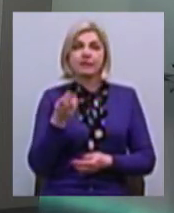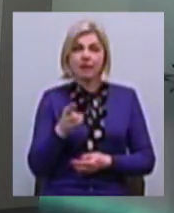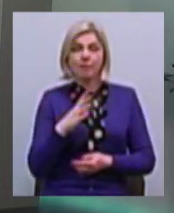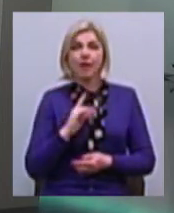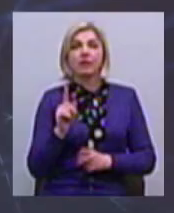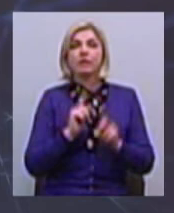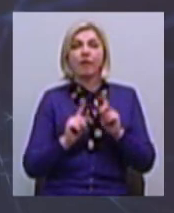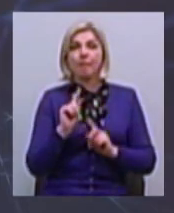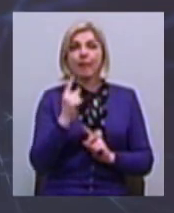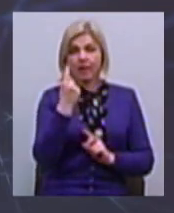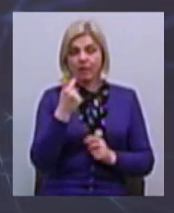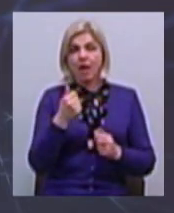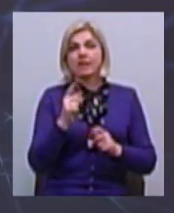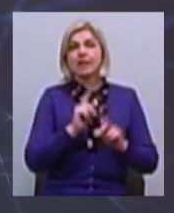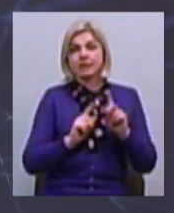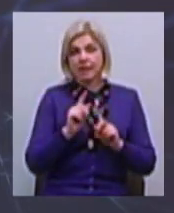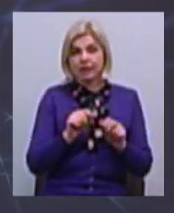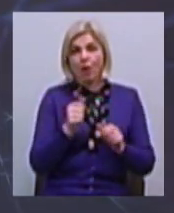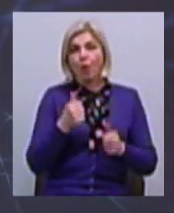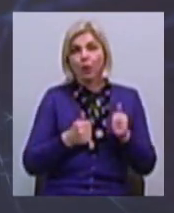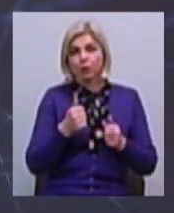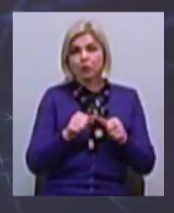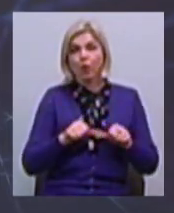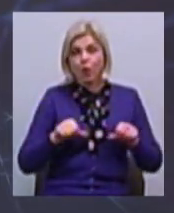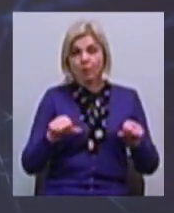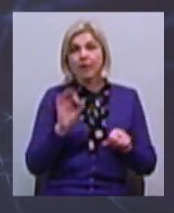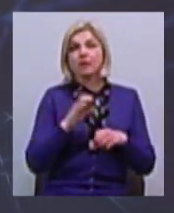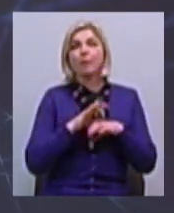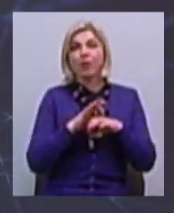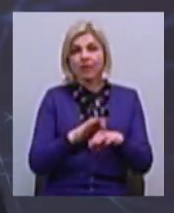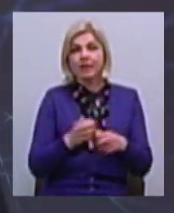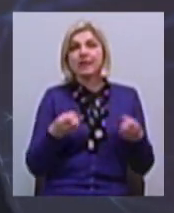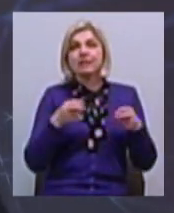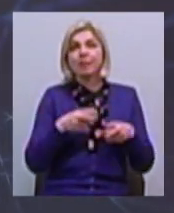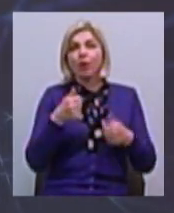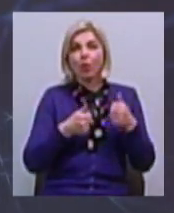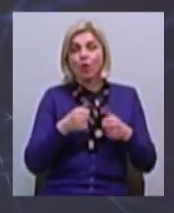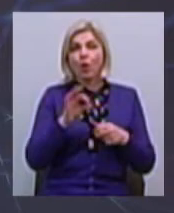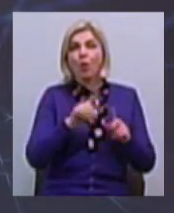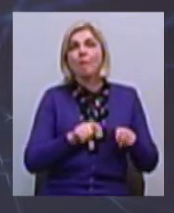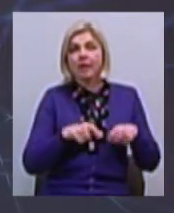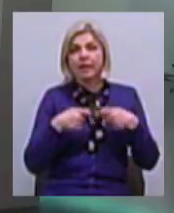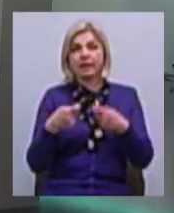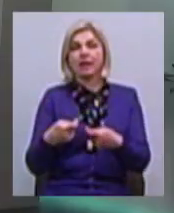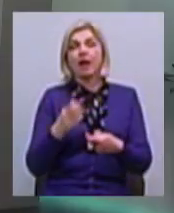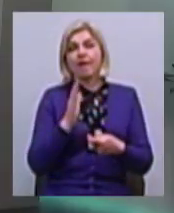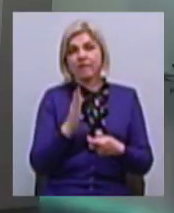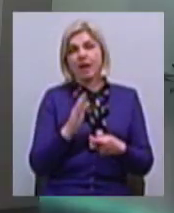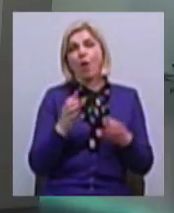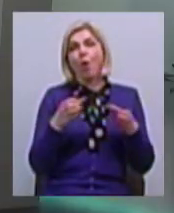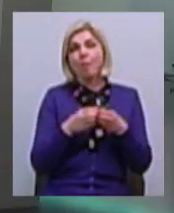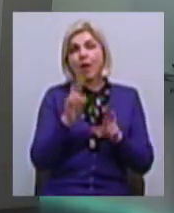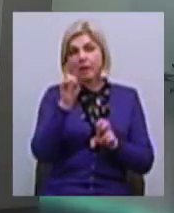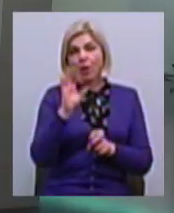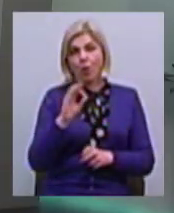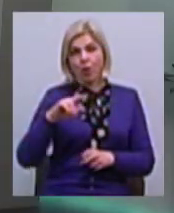засідання конкурсної комісії з проведення концесійного конкурсу щодо передачі в концесію державного підприємства «Ставідорна компанія Ольвія». Зараз я